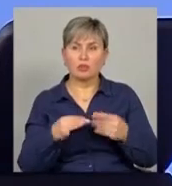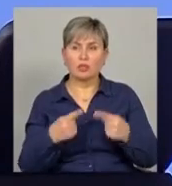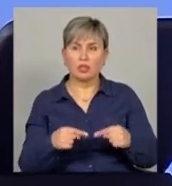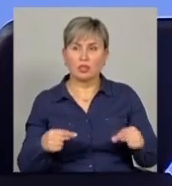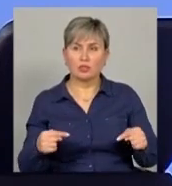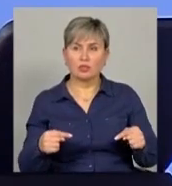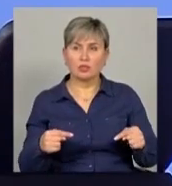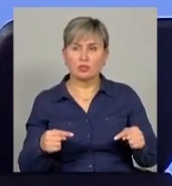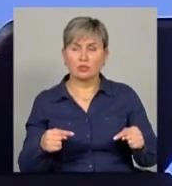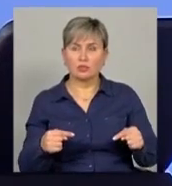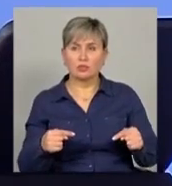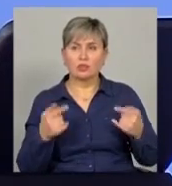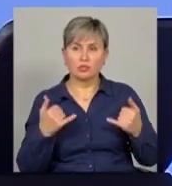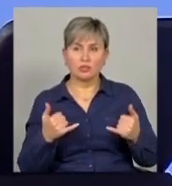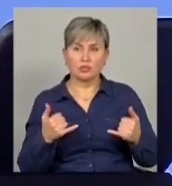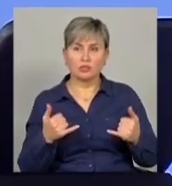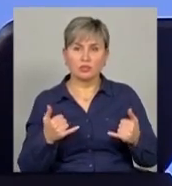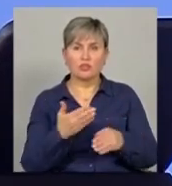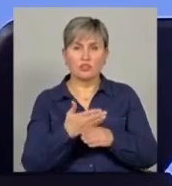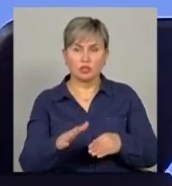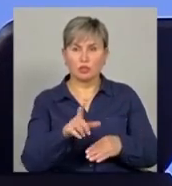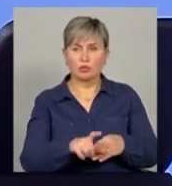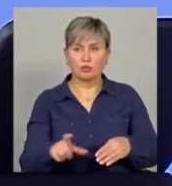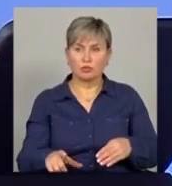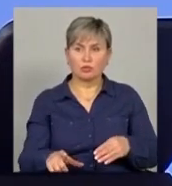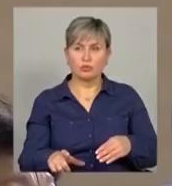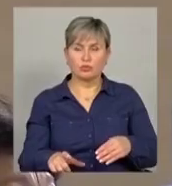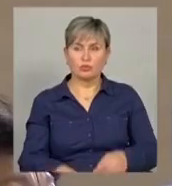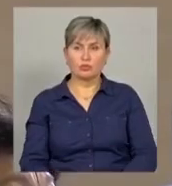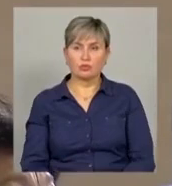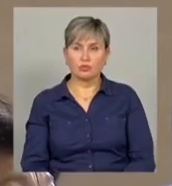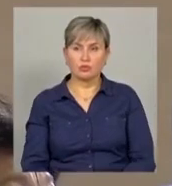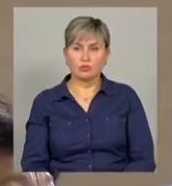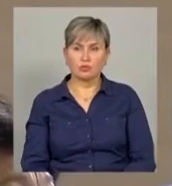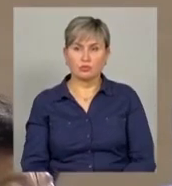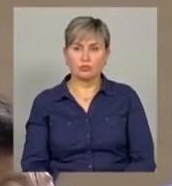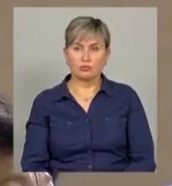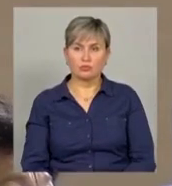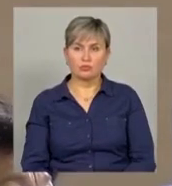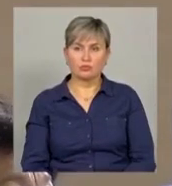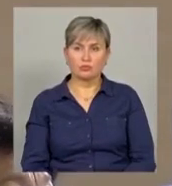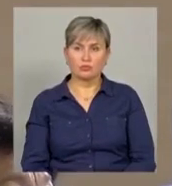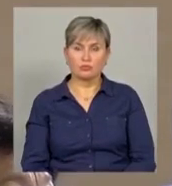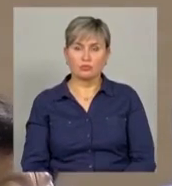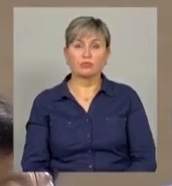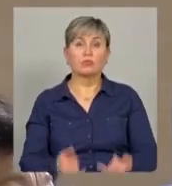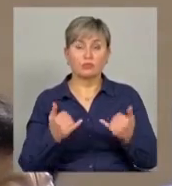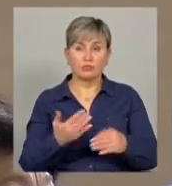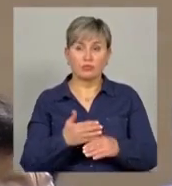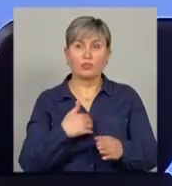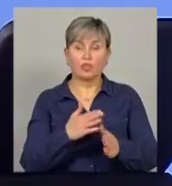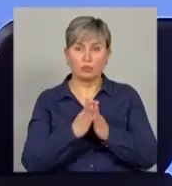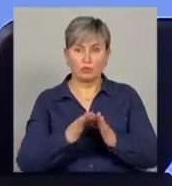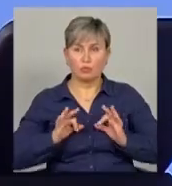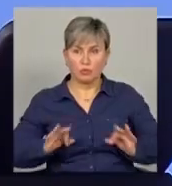хорошо. Необходимые вещи. Прямо сегодня выделите людей, кто будет заниматься. Сегодня прямо выделите, хорошо, пожалуйста. Хорошо. Да, я прошу